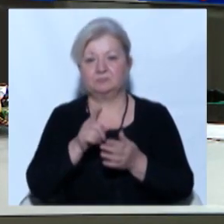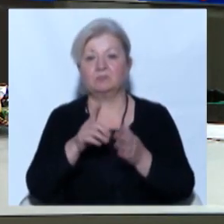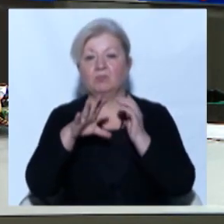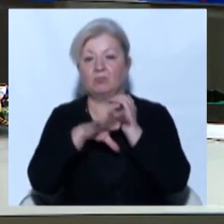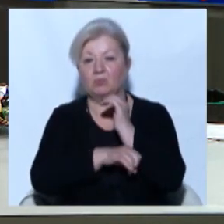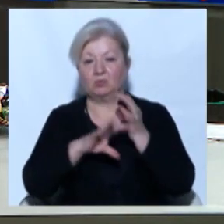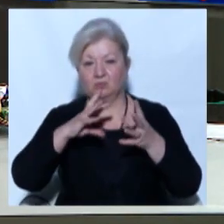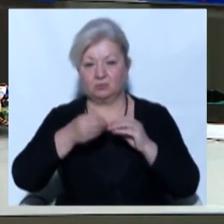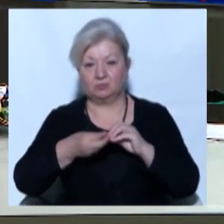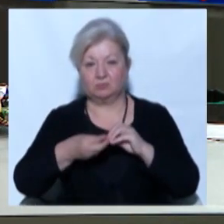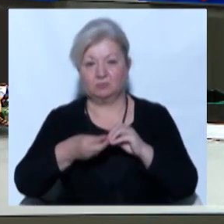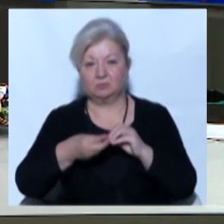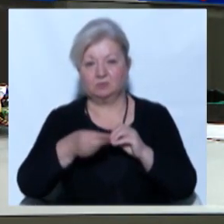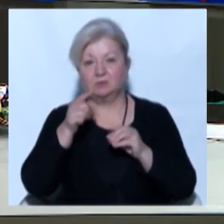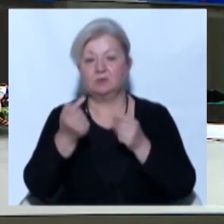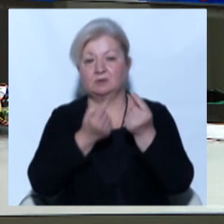საბოლოო ჯამში